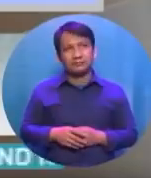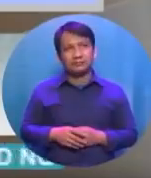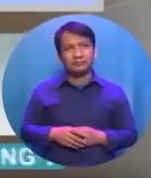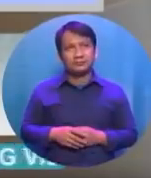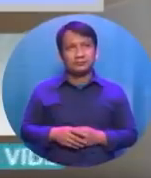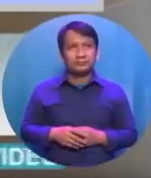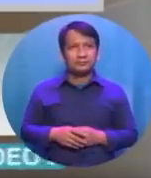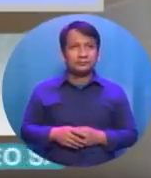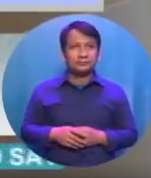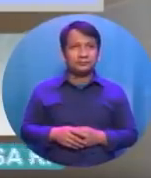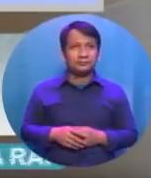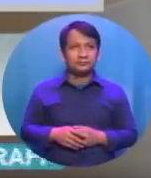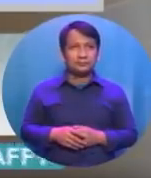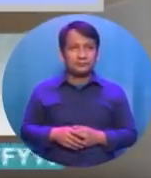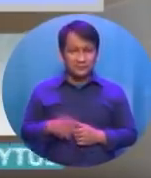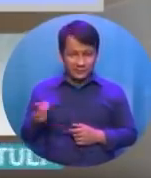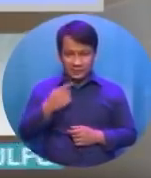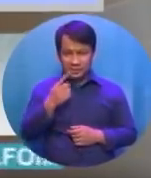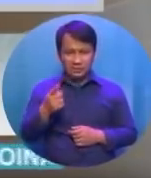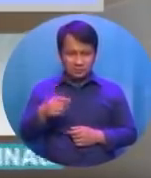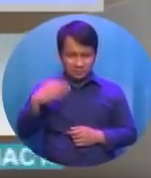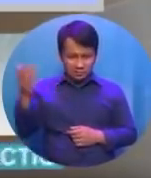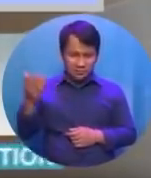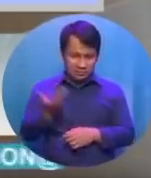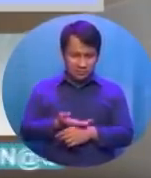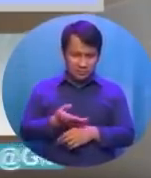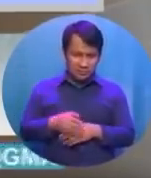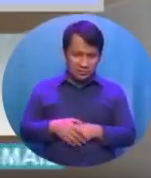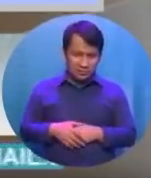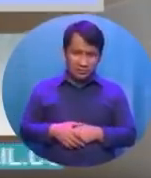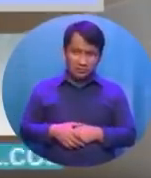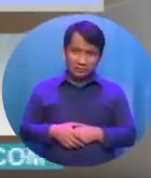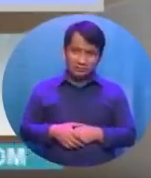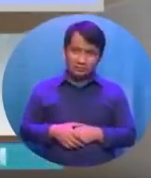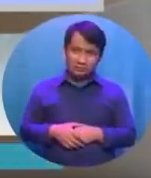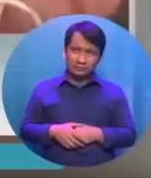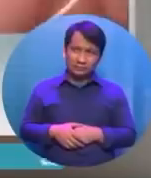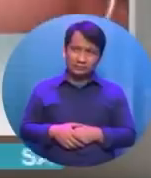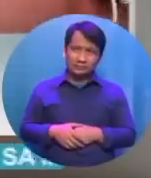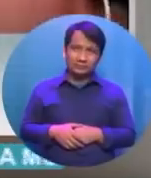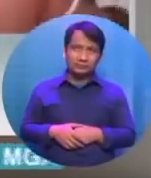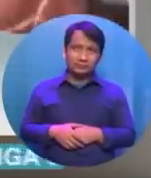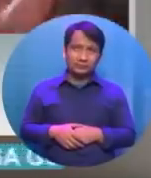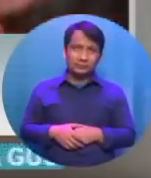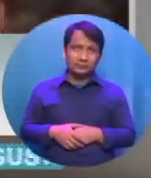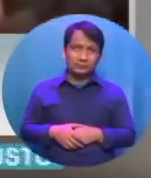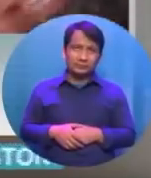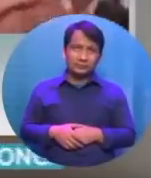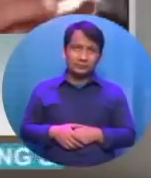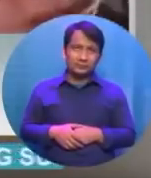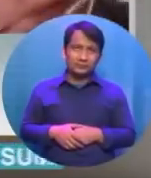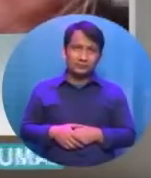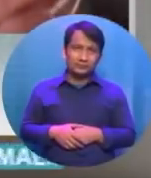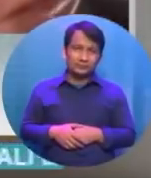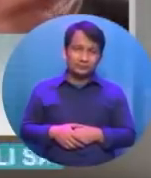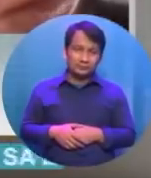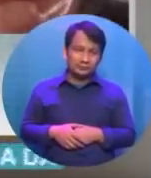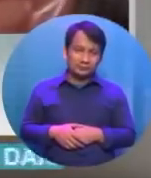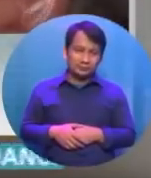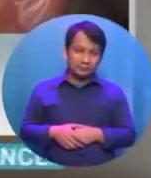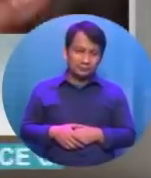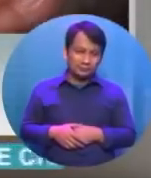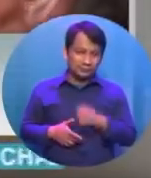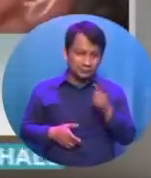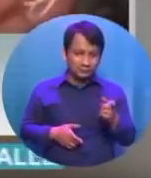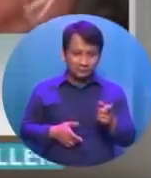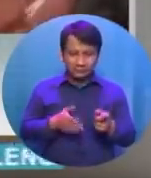Rene? Kausapin mo anak mo. Kausapin mo, Rene. Nakapasisisa na po kasi hindi po kasi sure kasi umalis